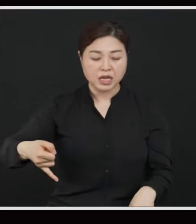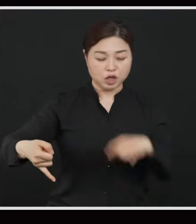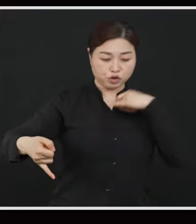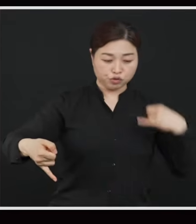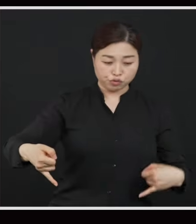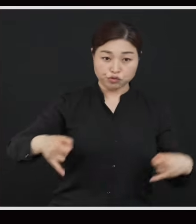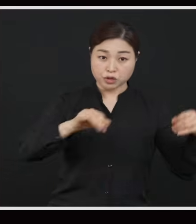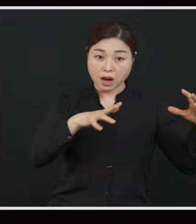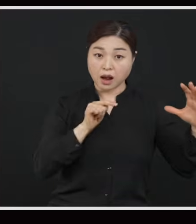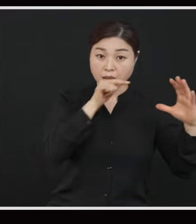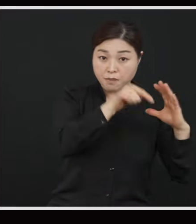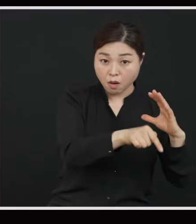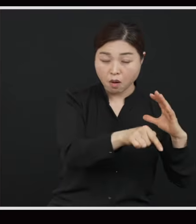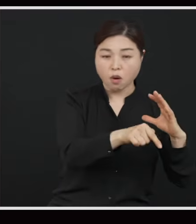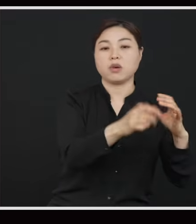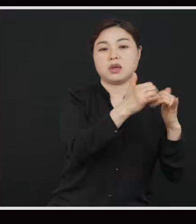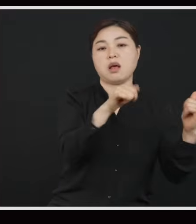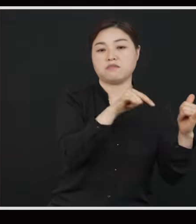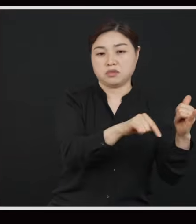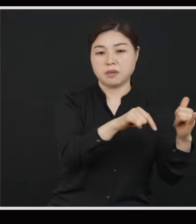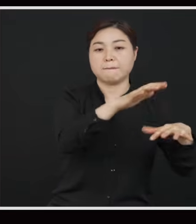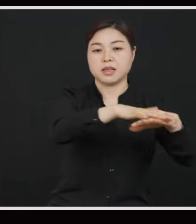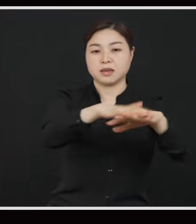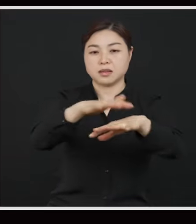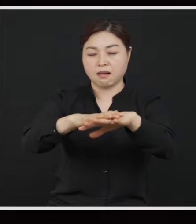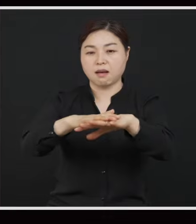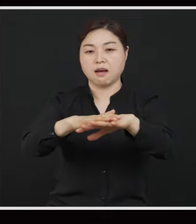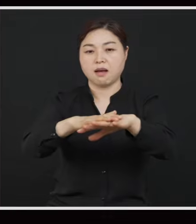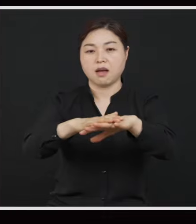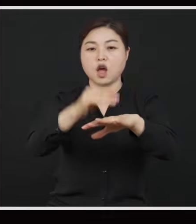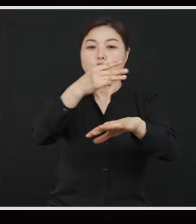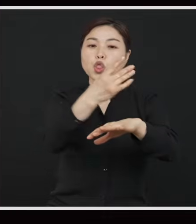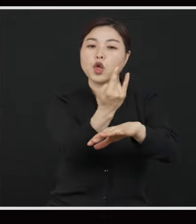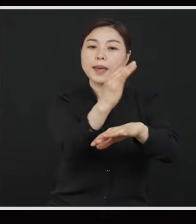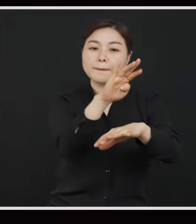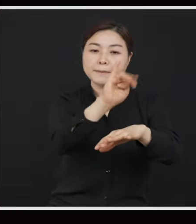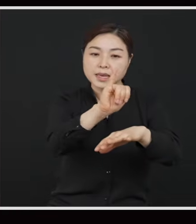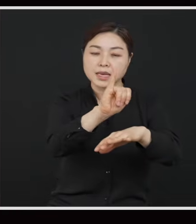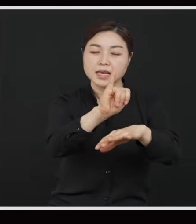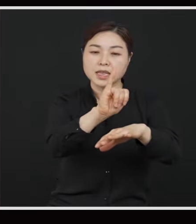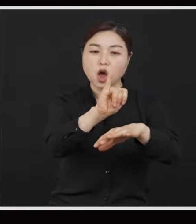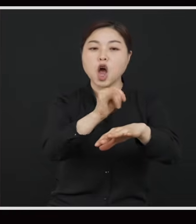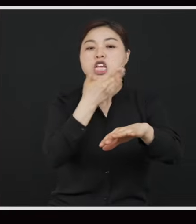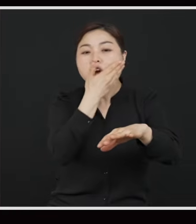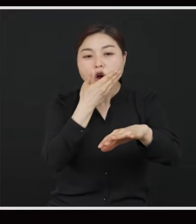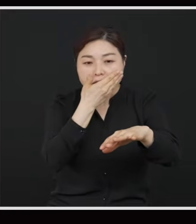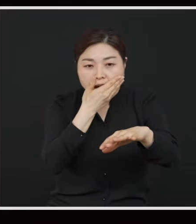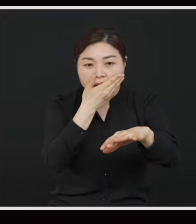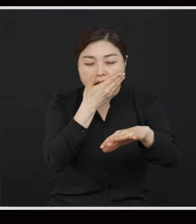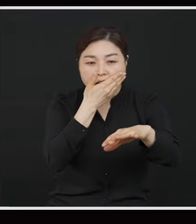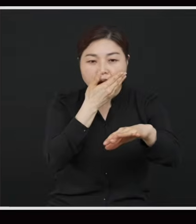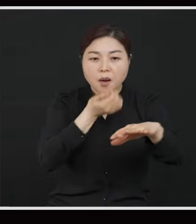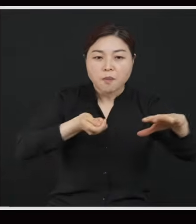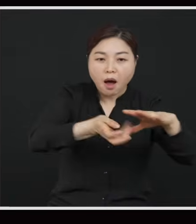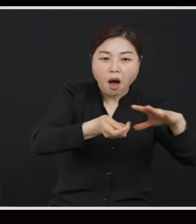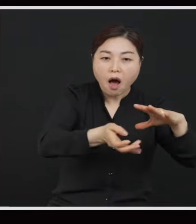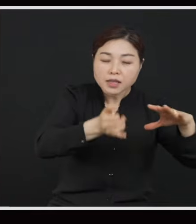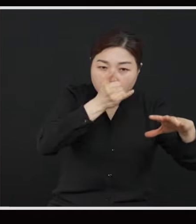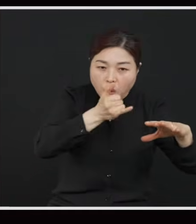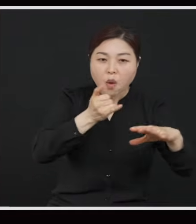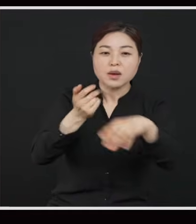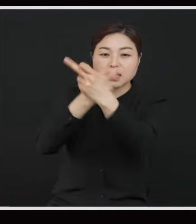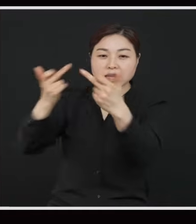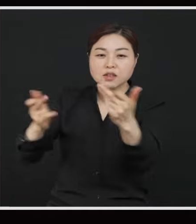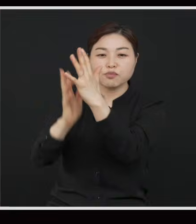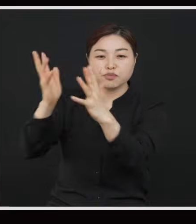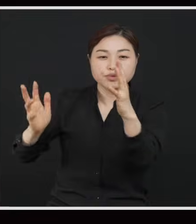중국에 가보면은 거기 사람들이 밭에다가 퇴비하고 거름하고 그것도 부족해서 산에서 풀을